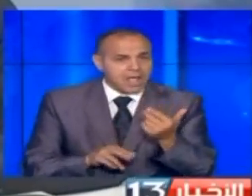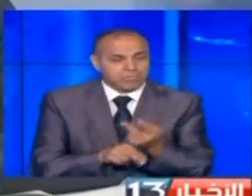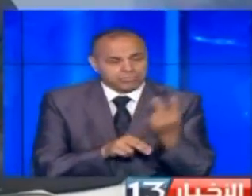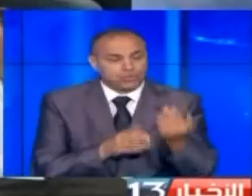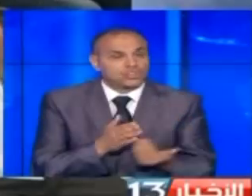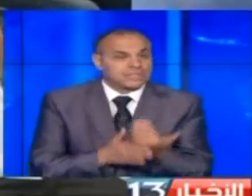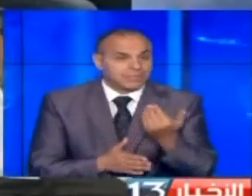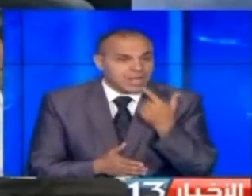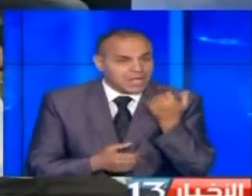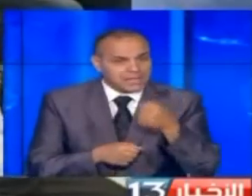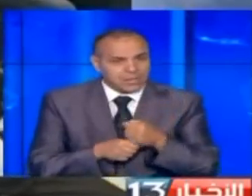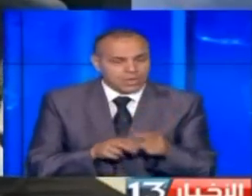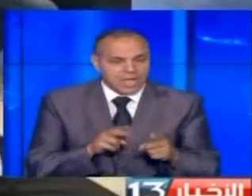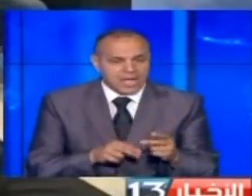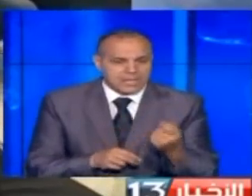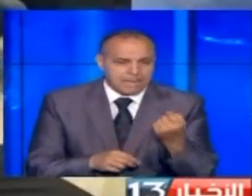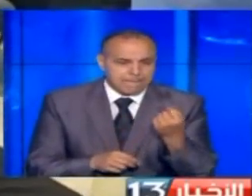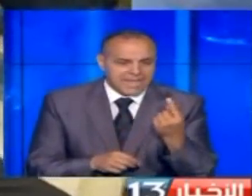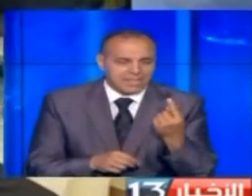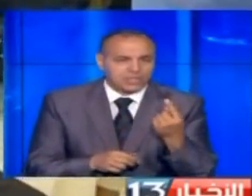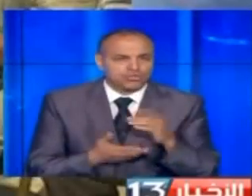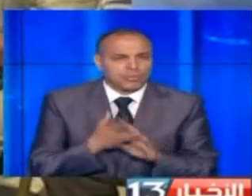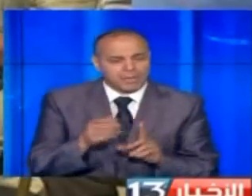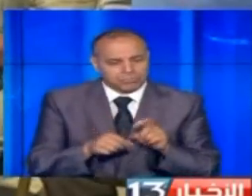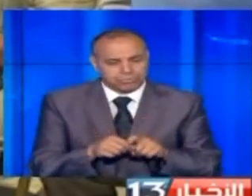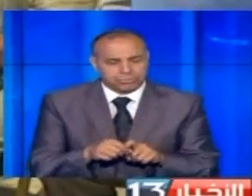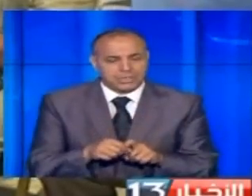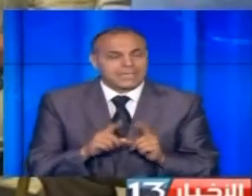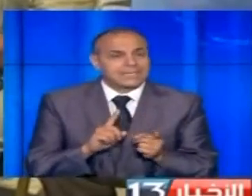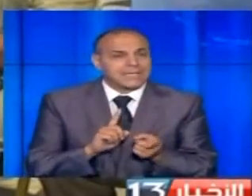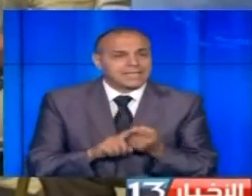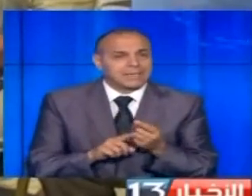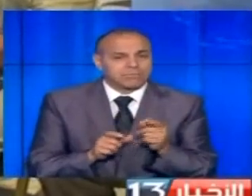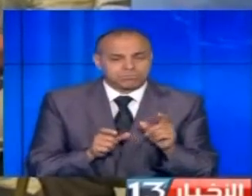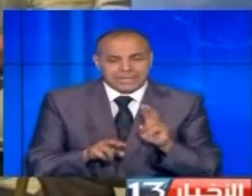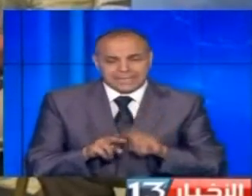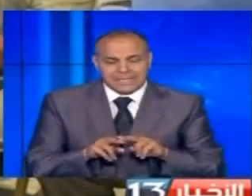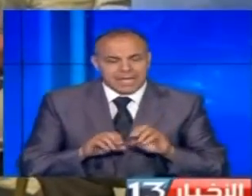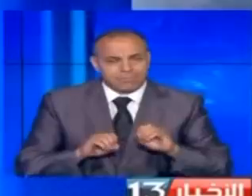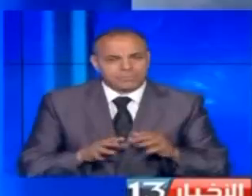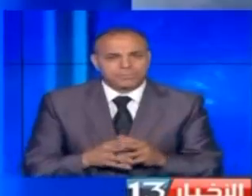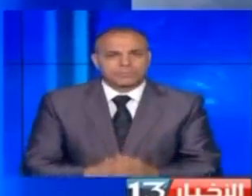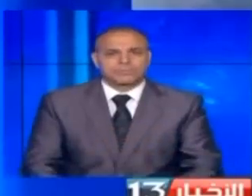سنتين ويتكون من أكثر من 200 جمعية تربوية تهتم برصد مسار الإصلاح التربوي.